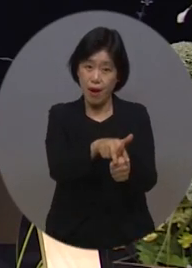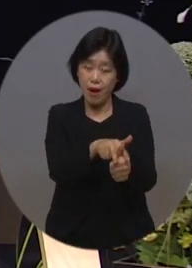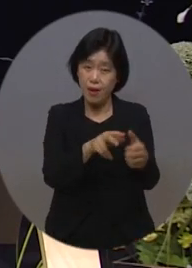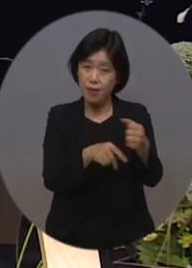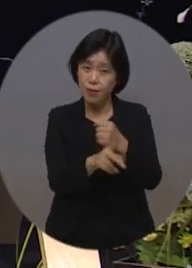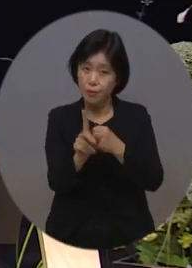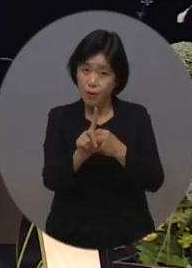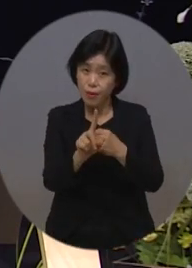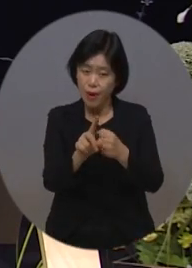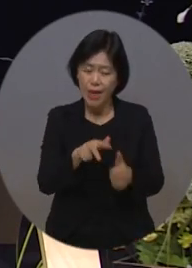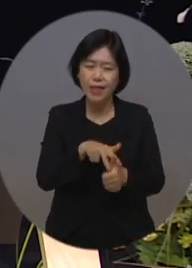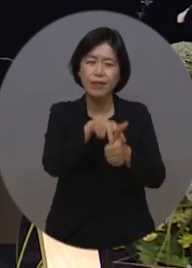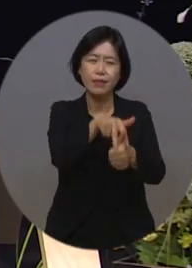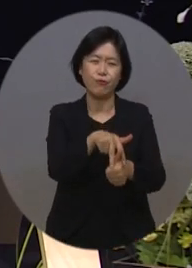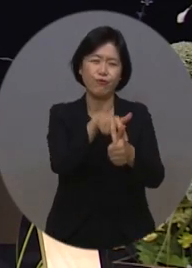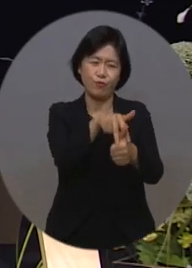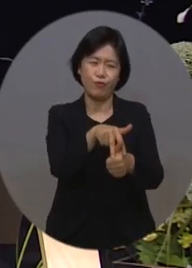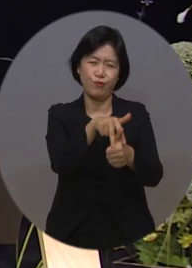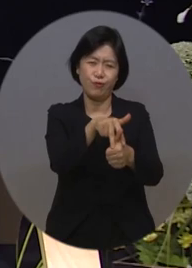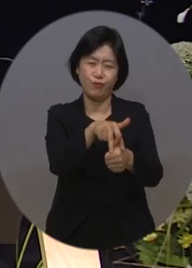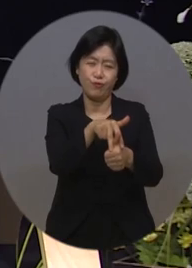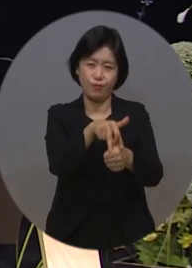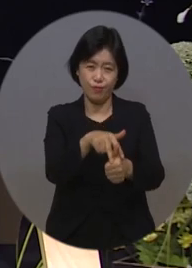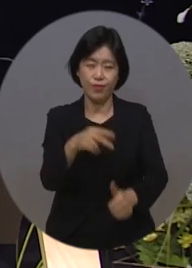이미 동의한 것입니다.